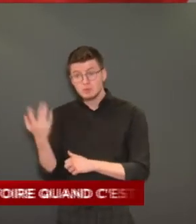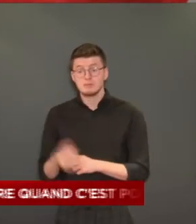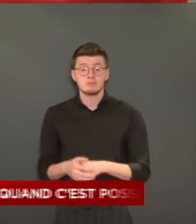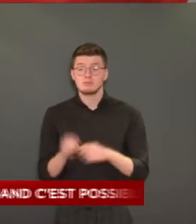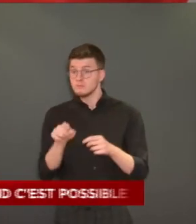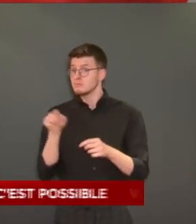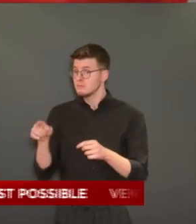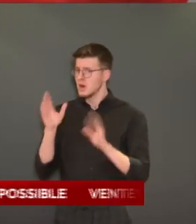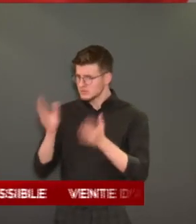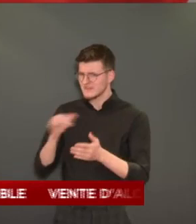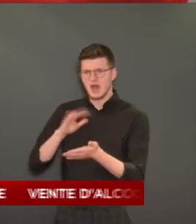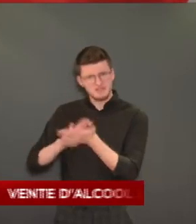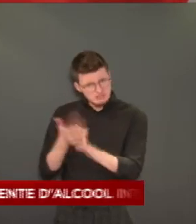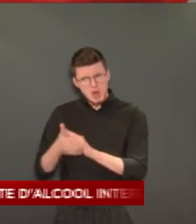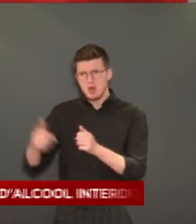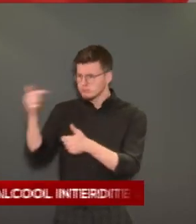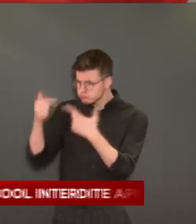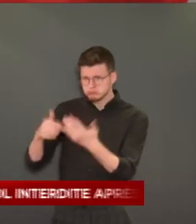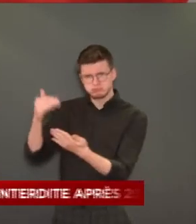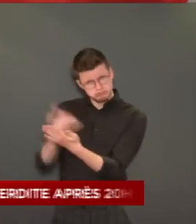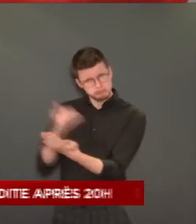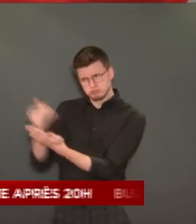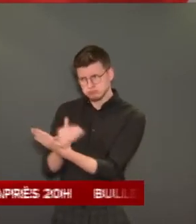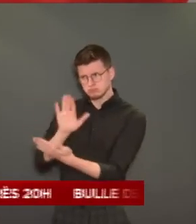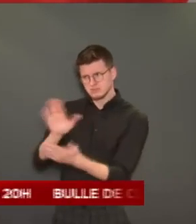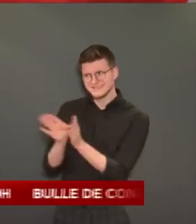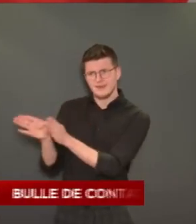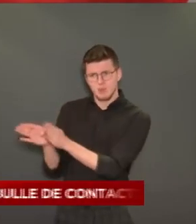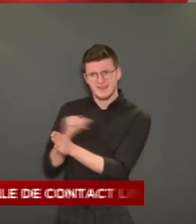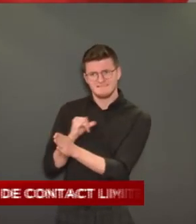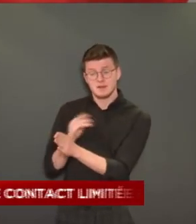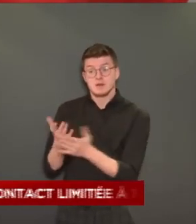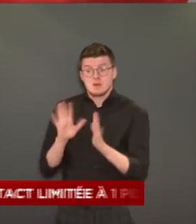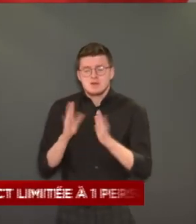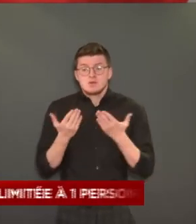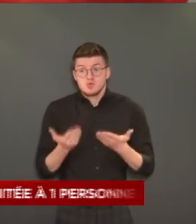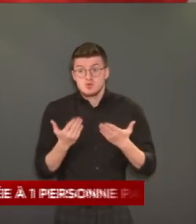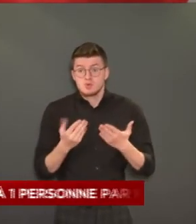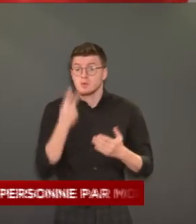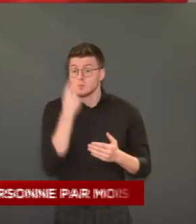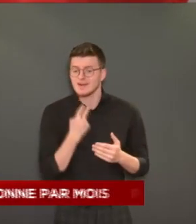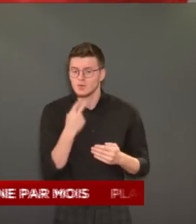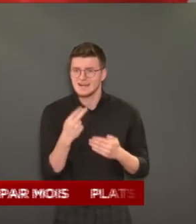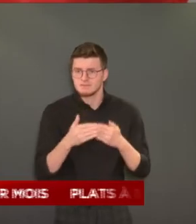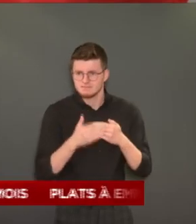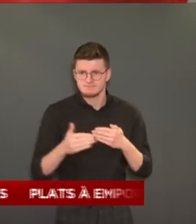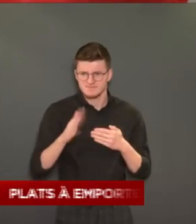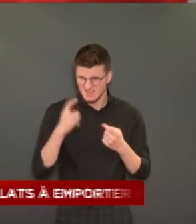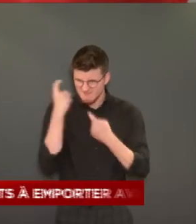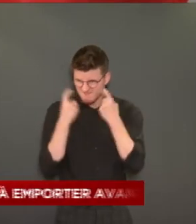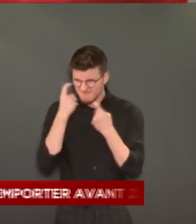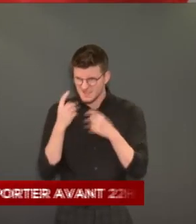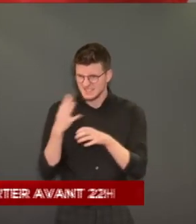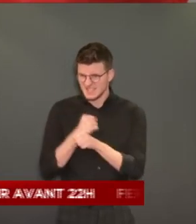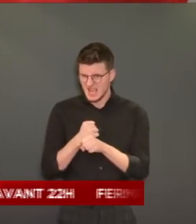culture, le sport, je vous ai dit qu'il existe des accords à ce niveau-là, des protocoles. Eh bien, nous allons prendre une semaine maintenant pour essayer